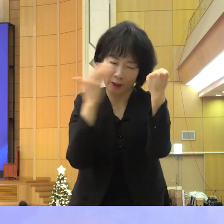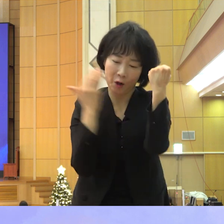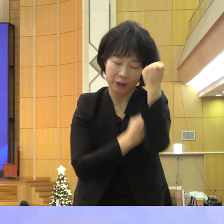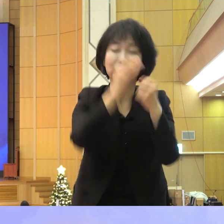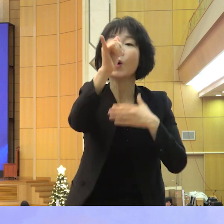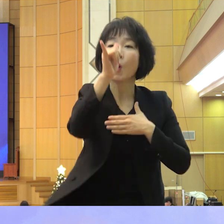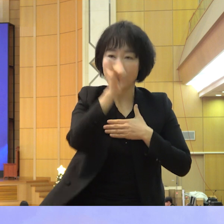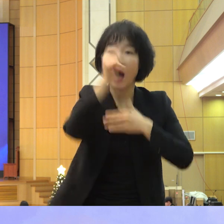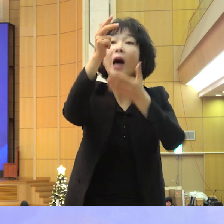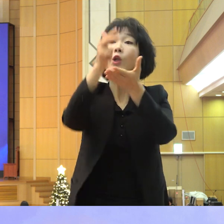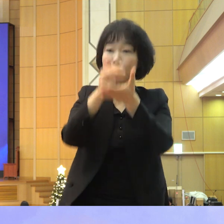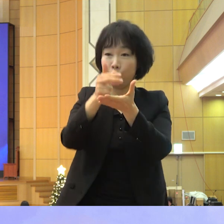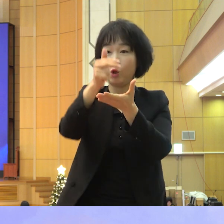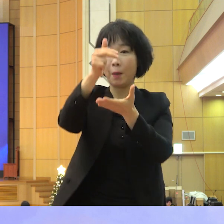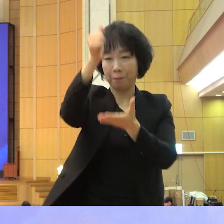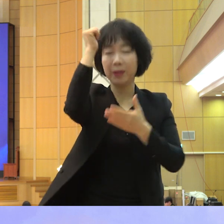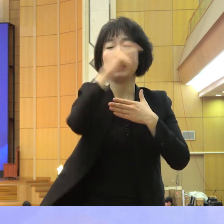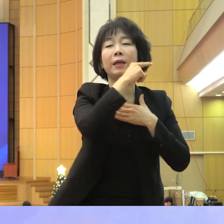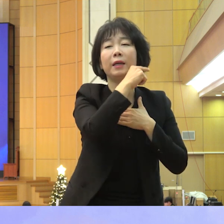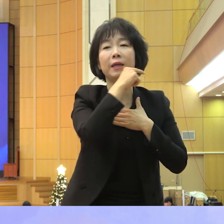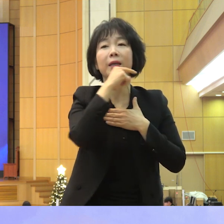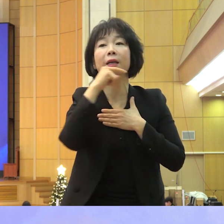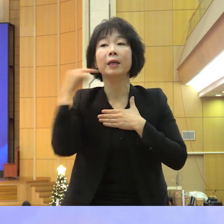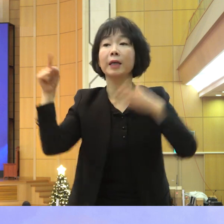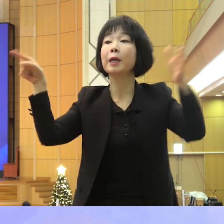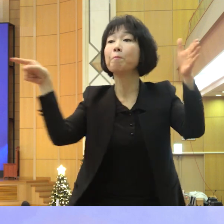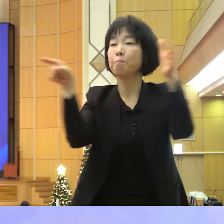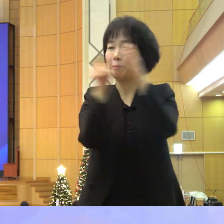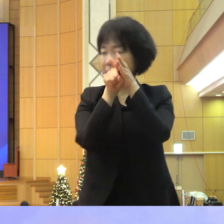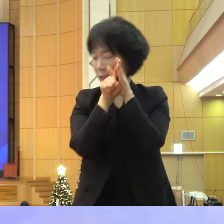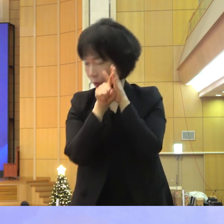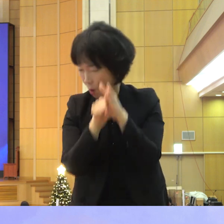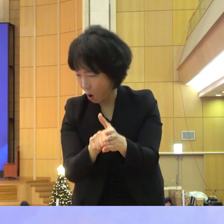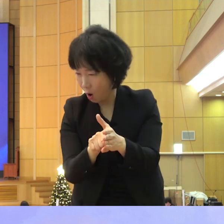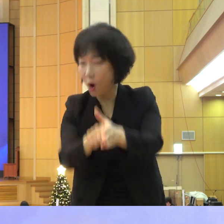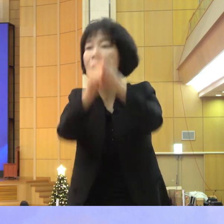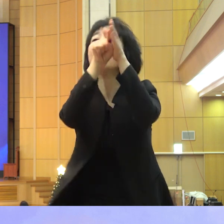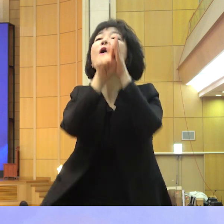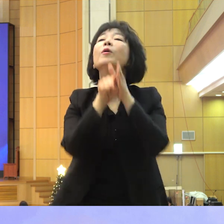보혈 능력이 또다. 주의 피